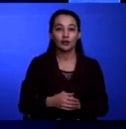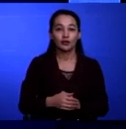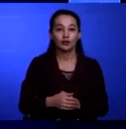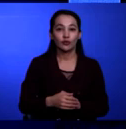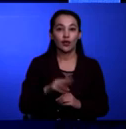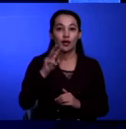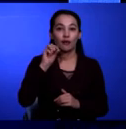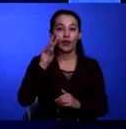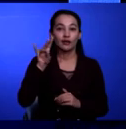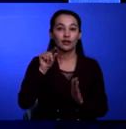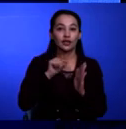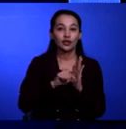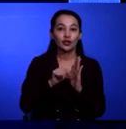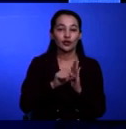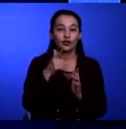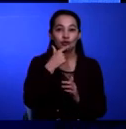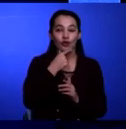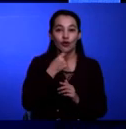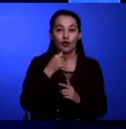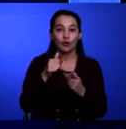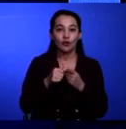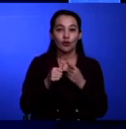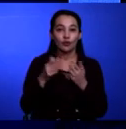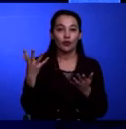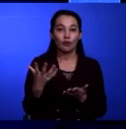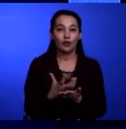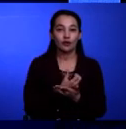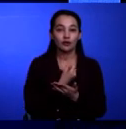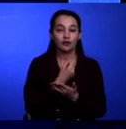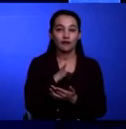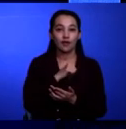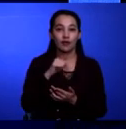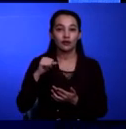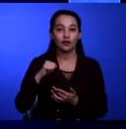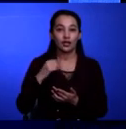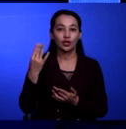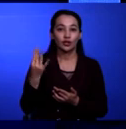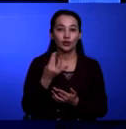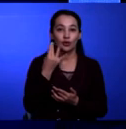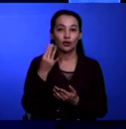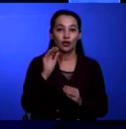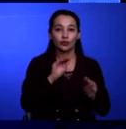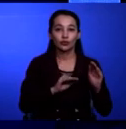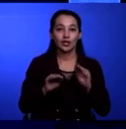matnga chiroyli qilib sarlavha topasiz va o'zingiz hikoya tuzasiz.